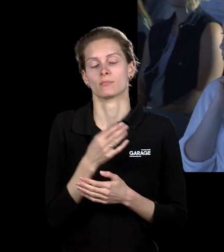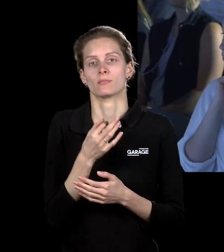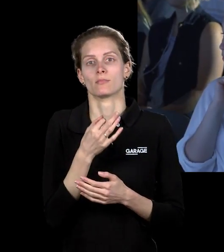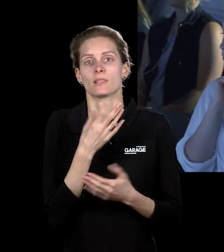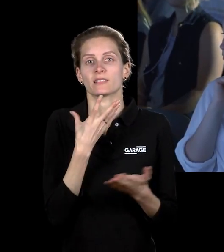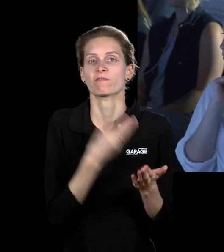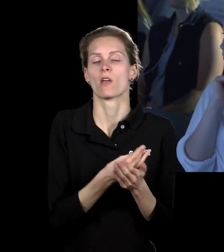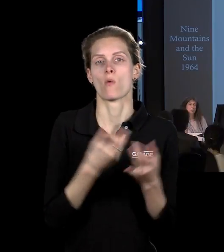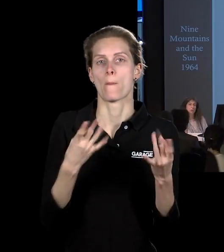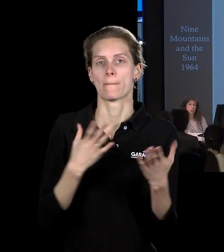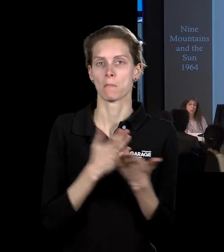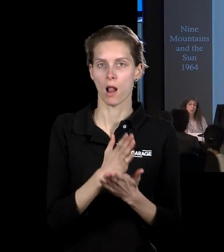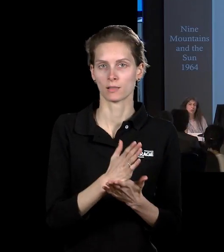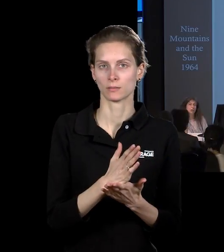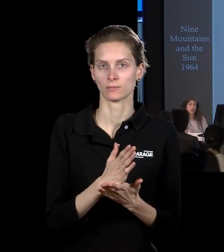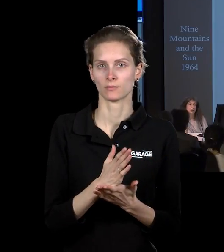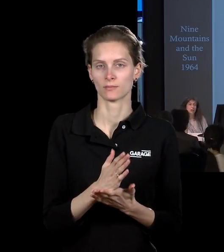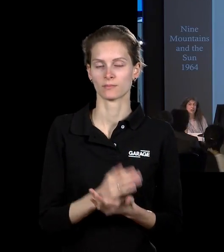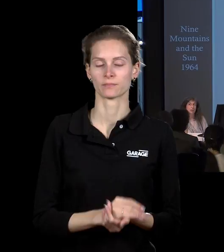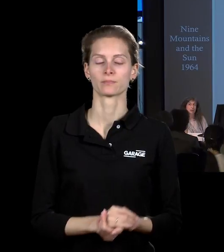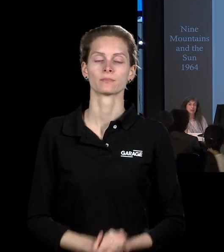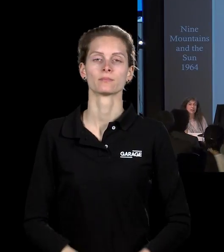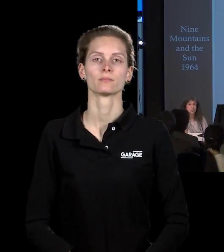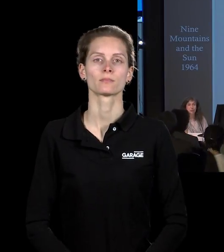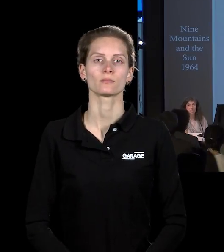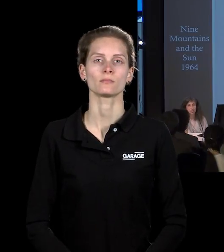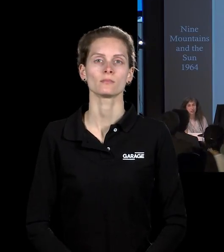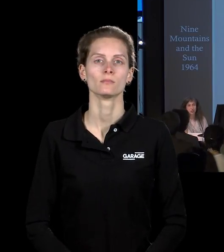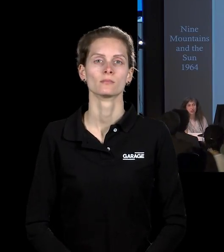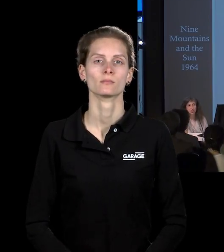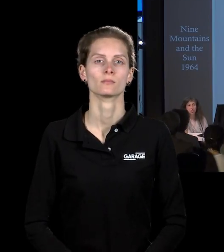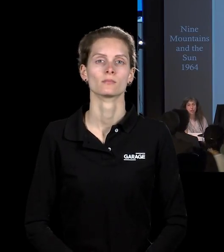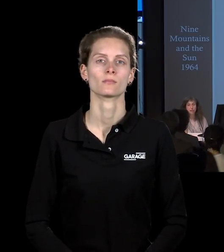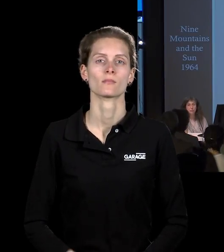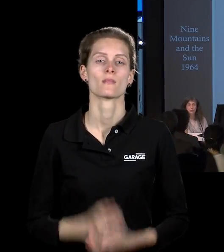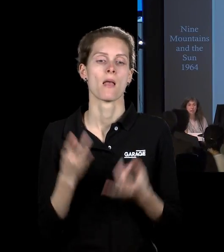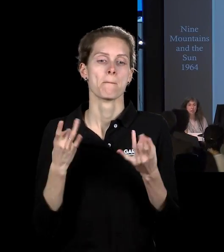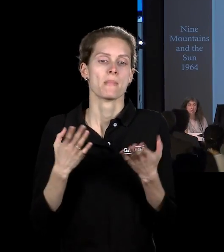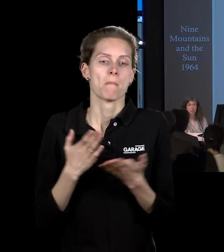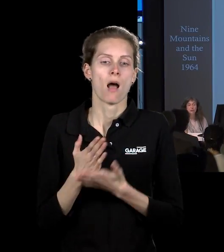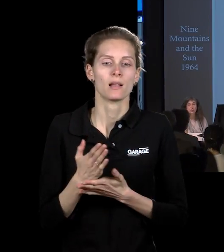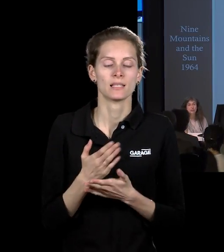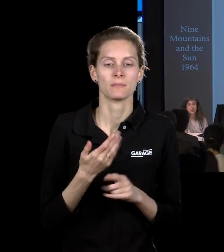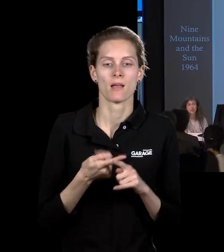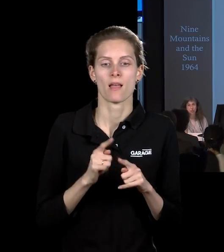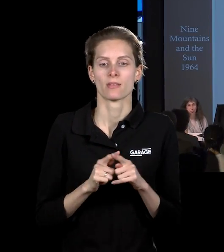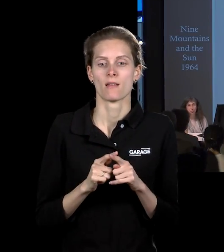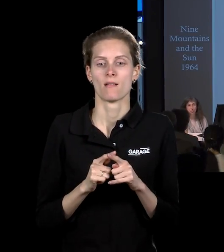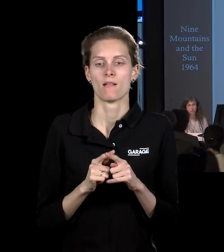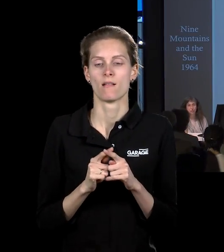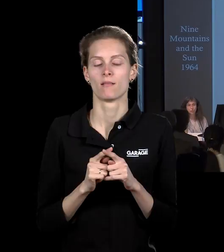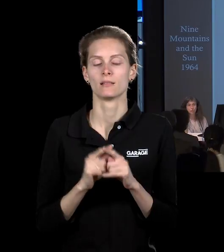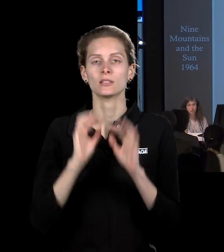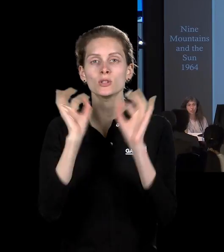похоже. Потому что для него минимализм был не только аскетизмом средств выражения, но и как бы такой предельной